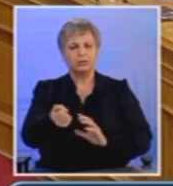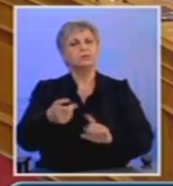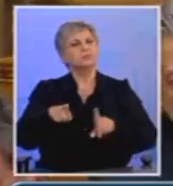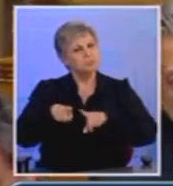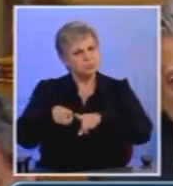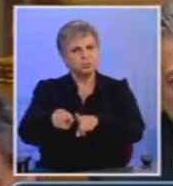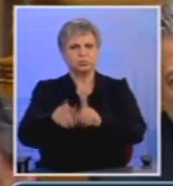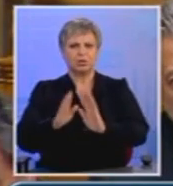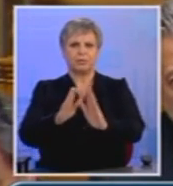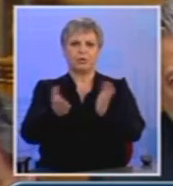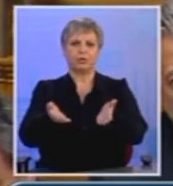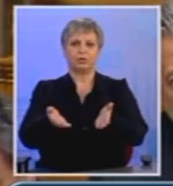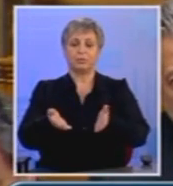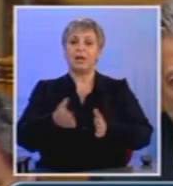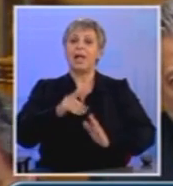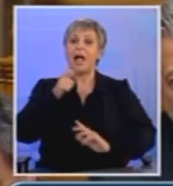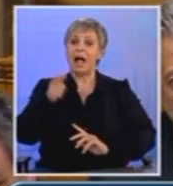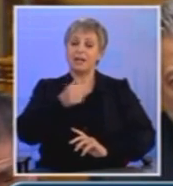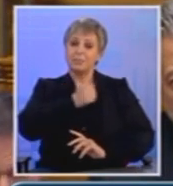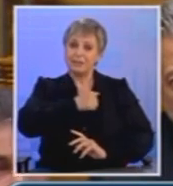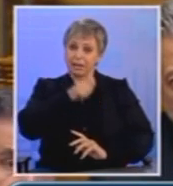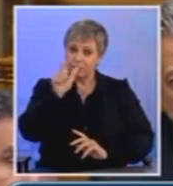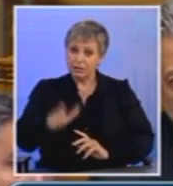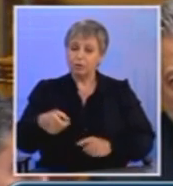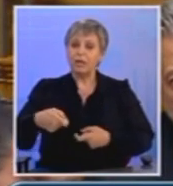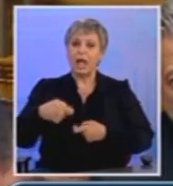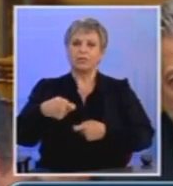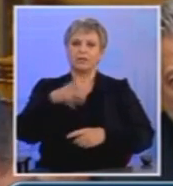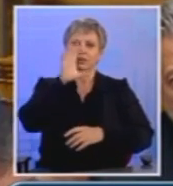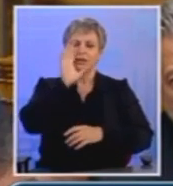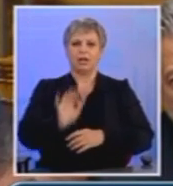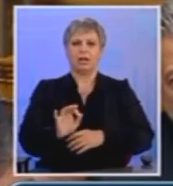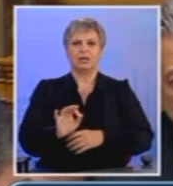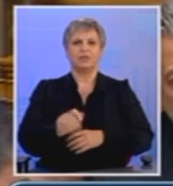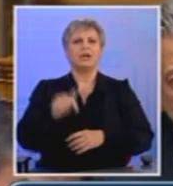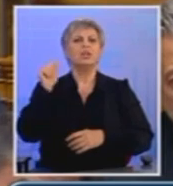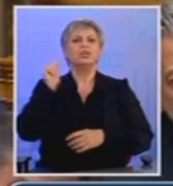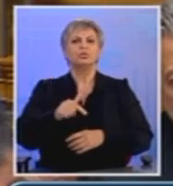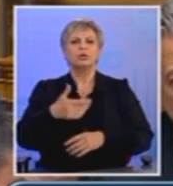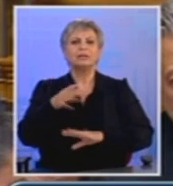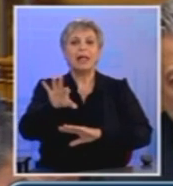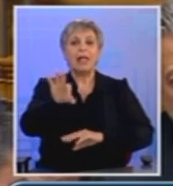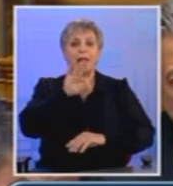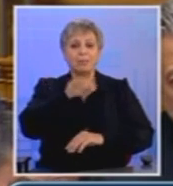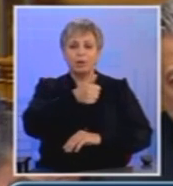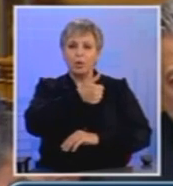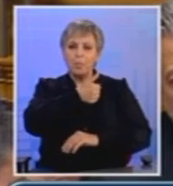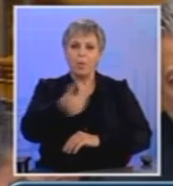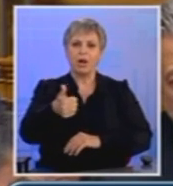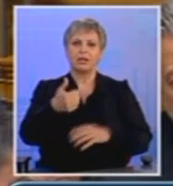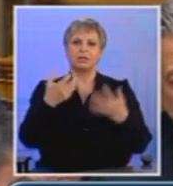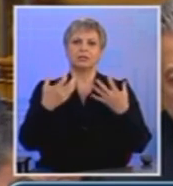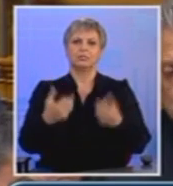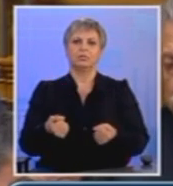θεωρείτε ότι είναι πραγματικός όμως τότε δεν υπάρχει άλλη επιλογή από το να